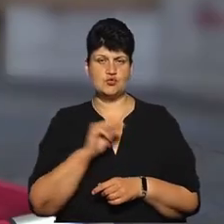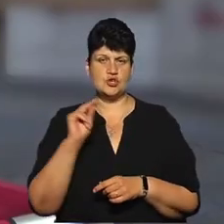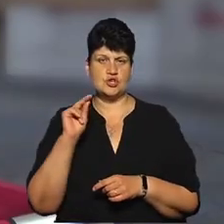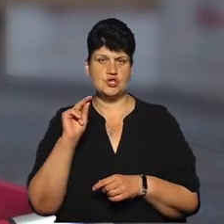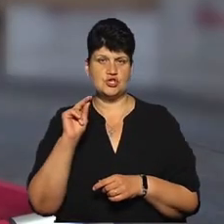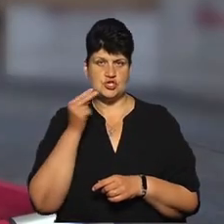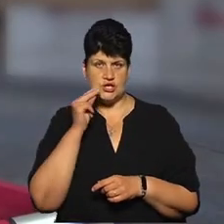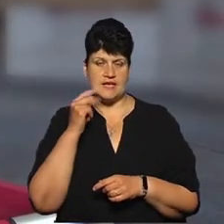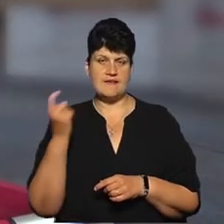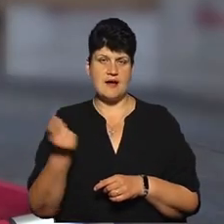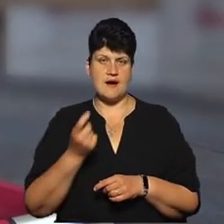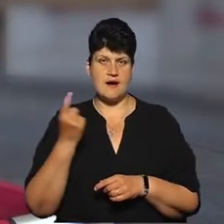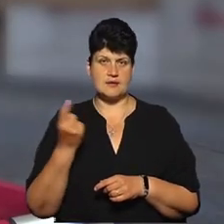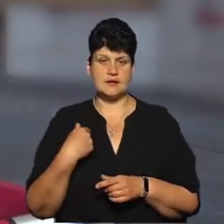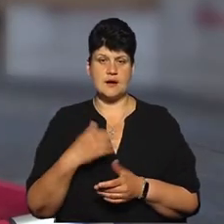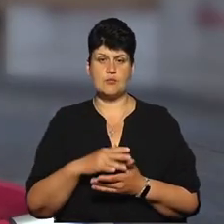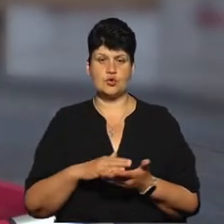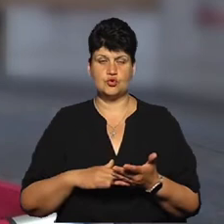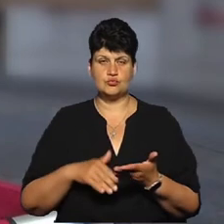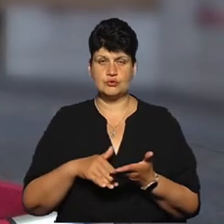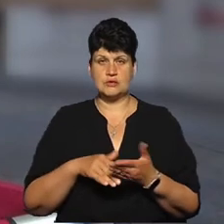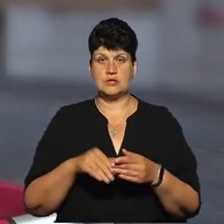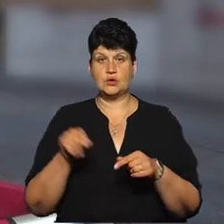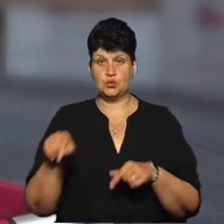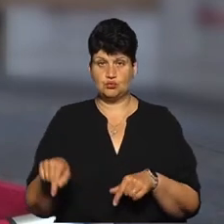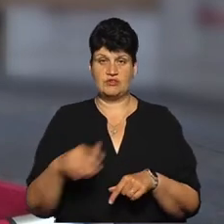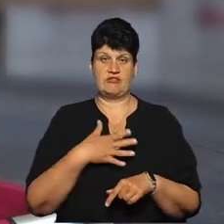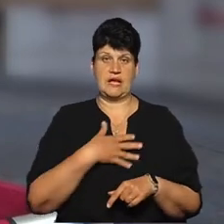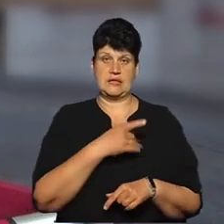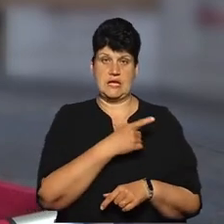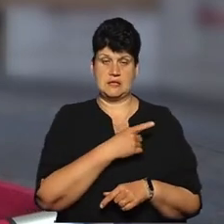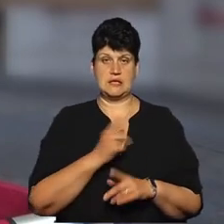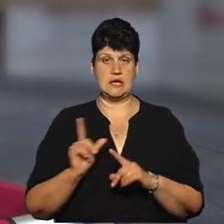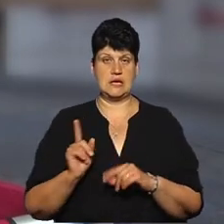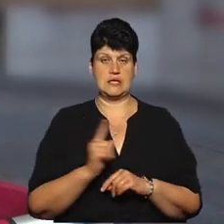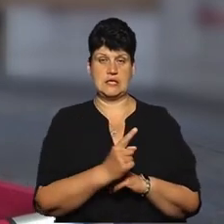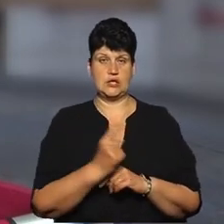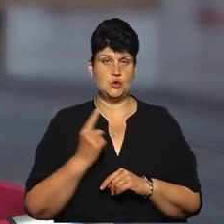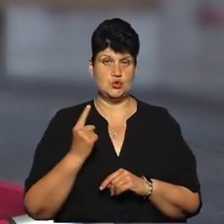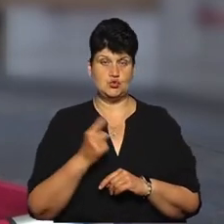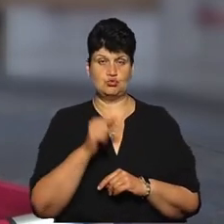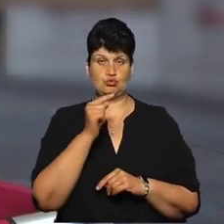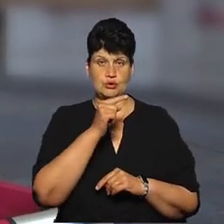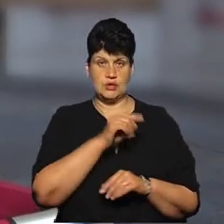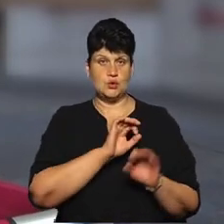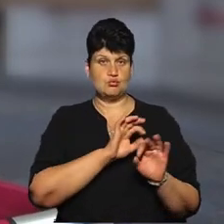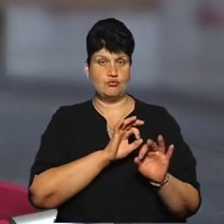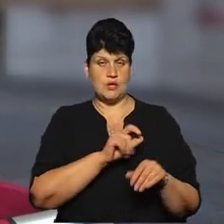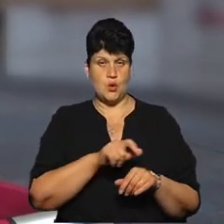продовжую волонтерити не тільки тут, але й в Канаді. Я їжджу туди і розповідаю людям про